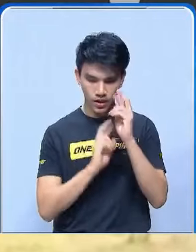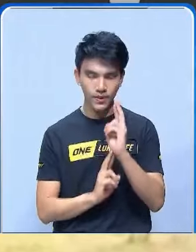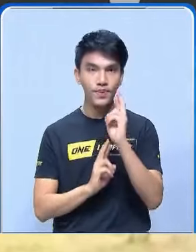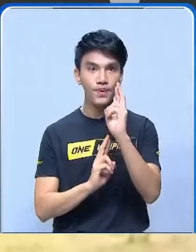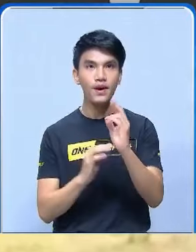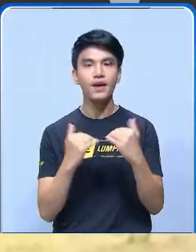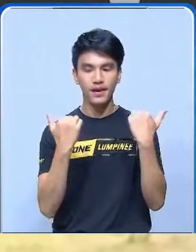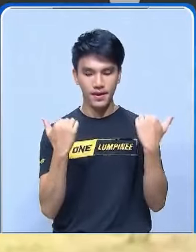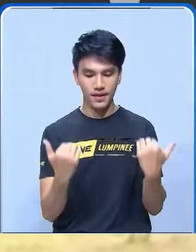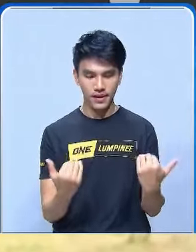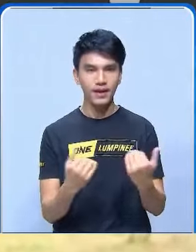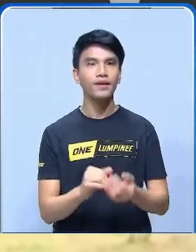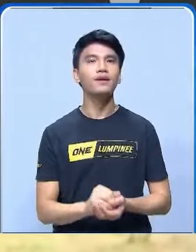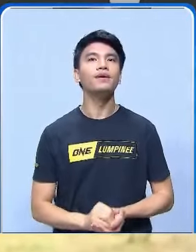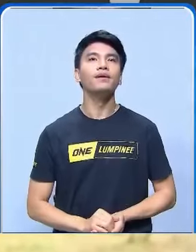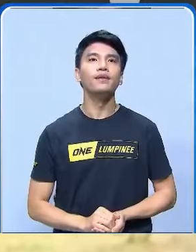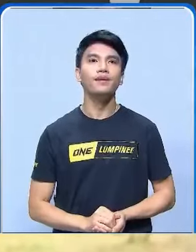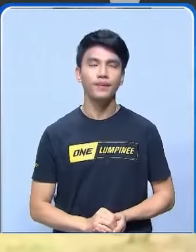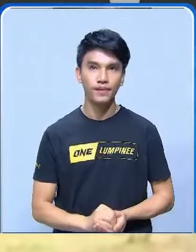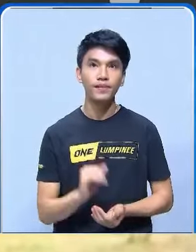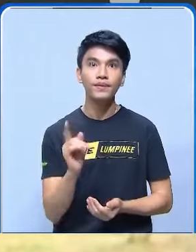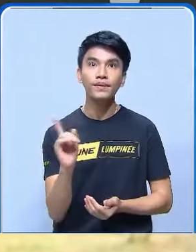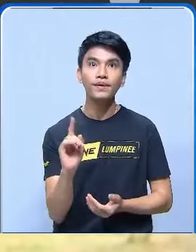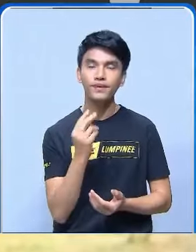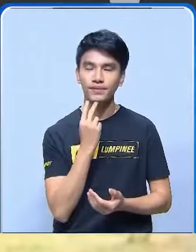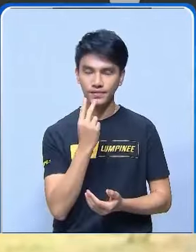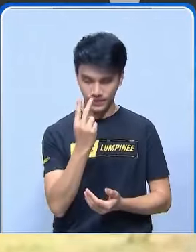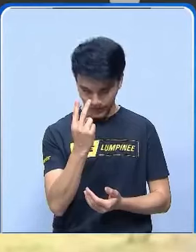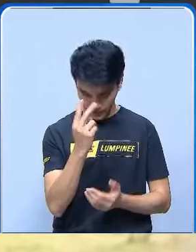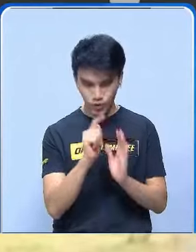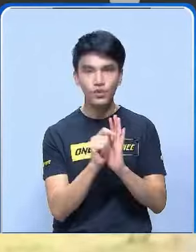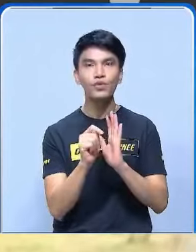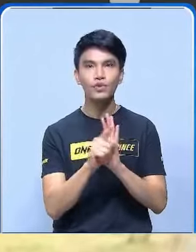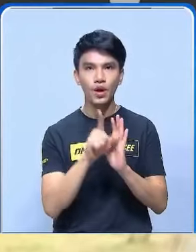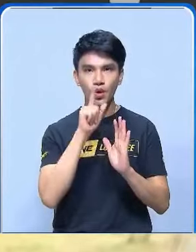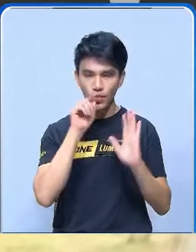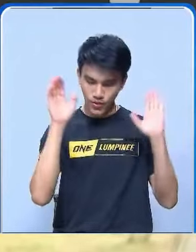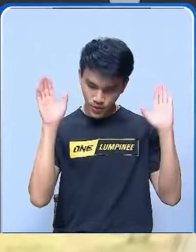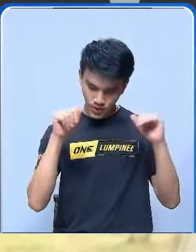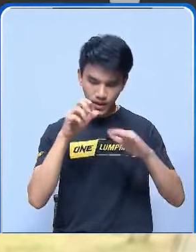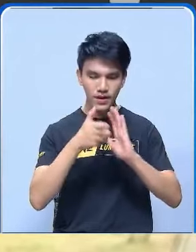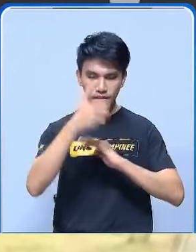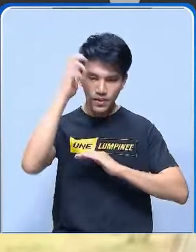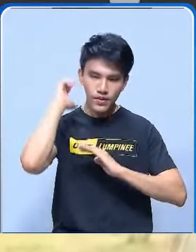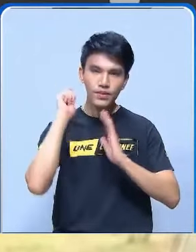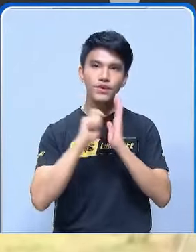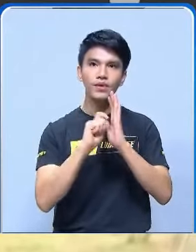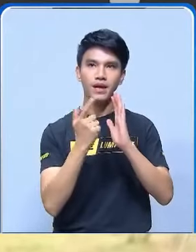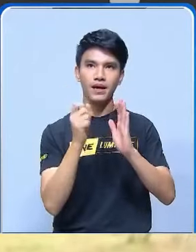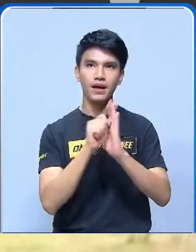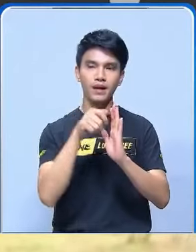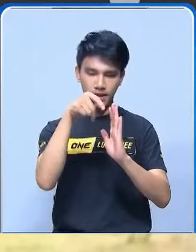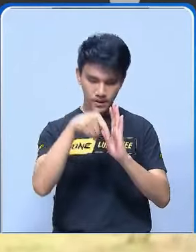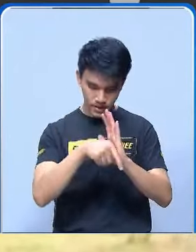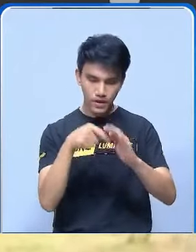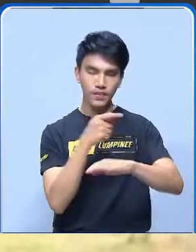การณ์น้ำลุ่มเจ้าพระยาประกอบด้วยที่ไหนบ้างคุณผู้ชมนี่ค่ะอุทัยธานีชัยนาทสิงห์บุรีลพบุรีอ่างทองที่สุพรรณที่